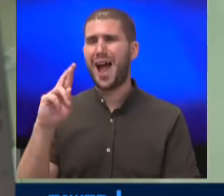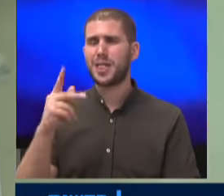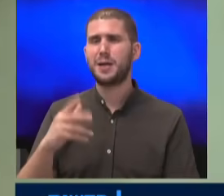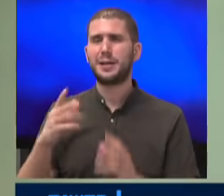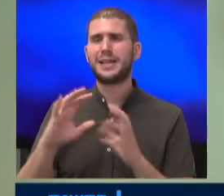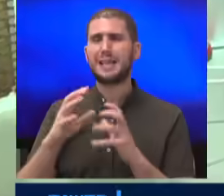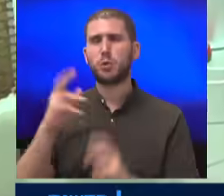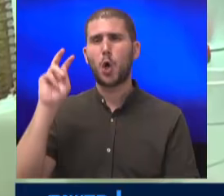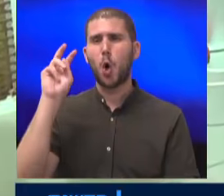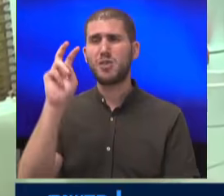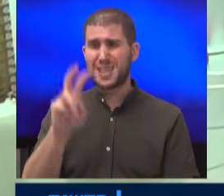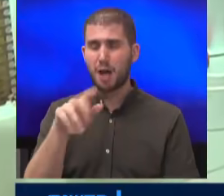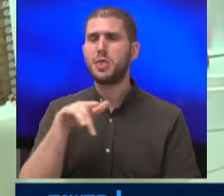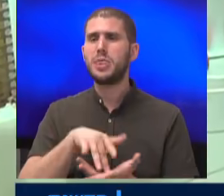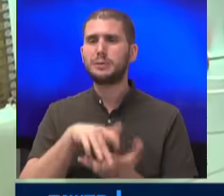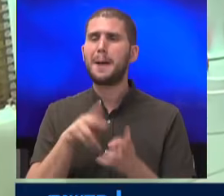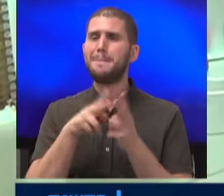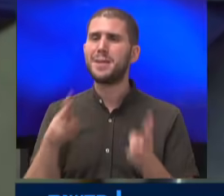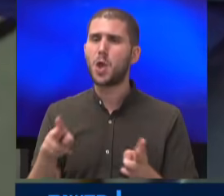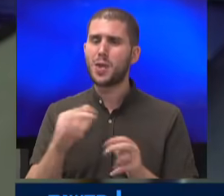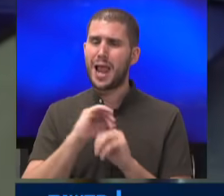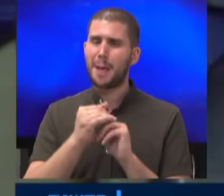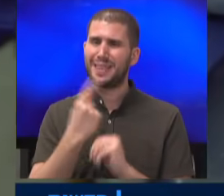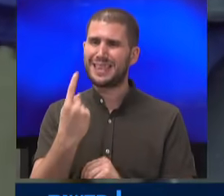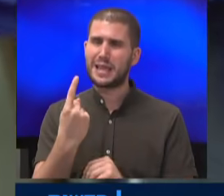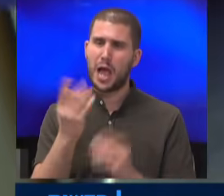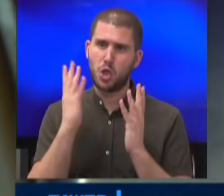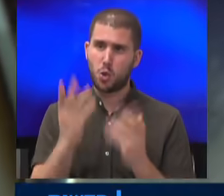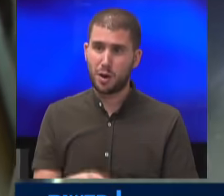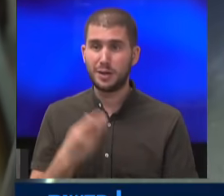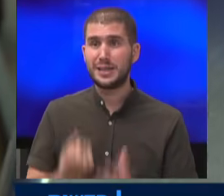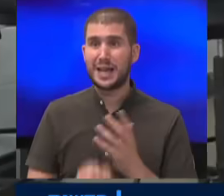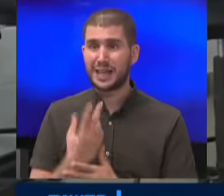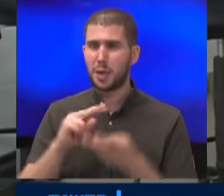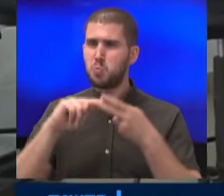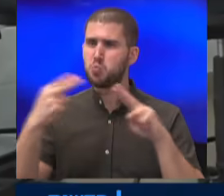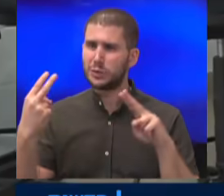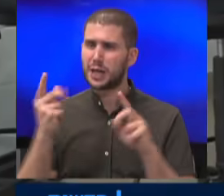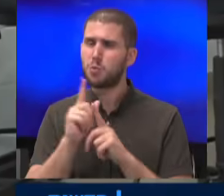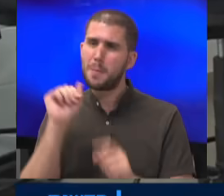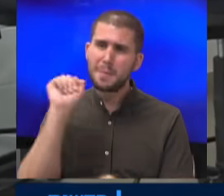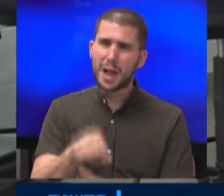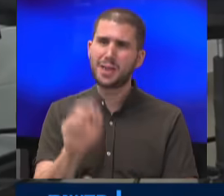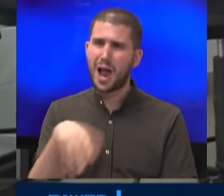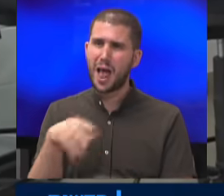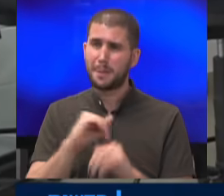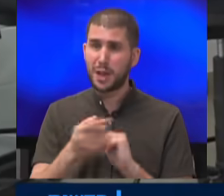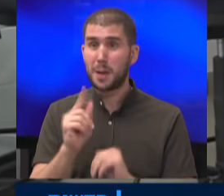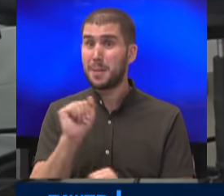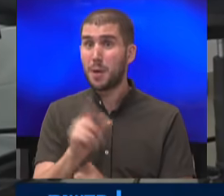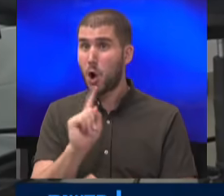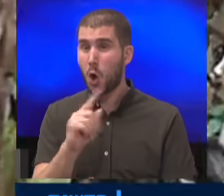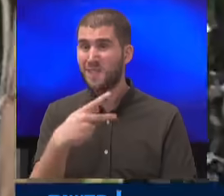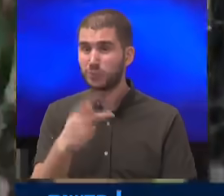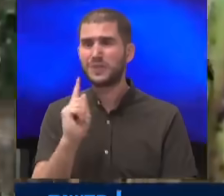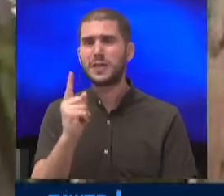נמצא הפתרון לפטריה הקטלנית. יצרתם מוטציה שמתגברת על הפוזריום. היא לא מתגברת על הפוזריום, אבל היא מקנה